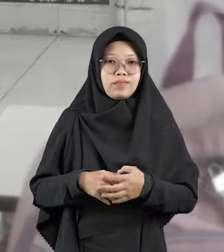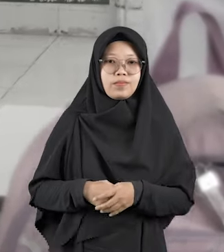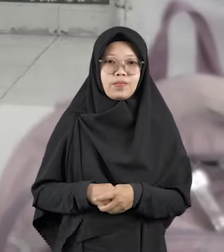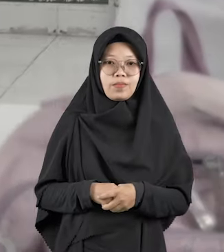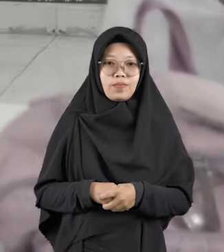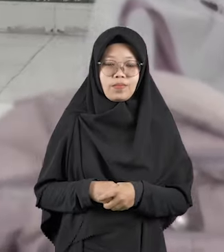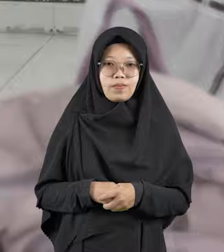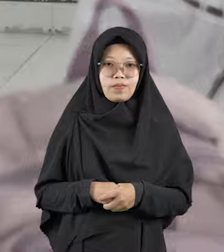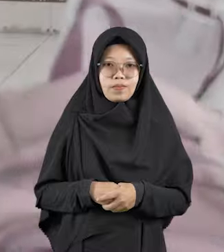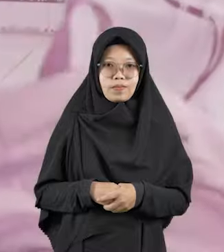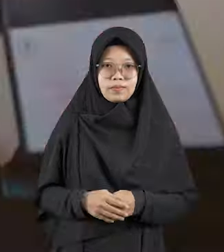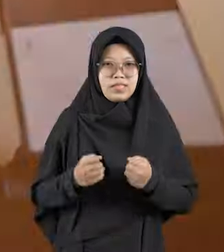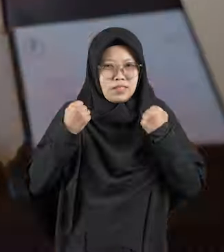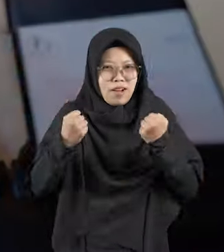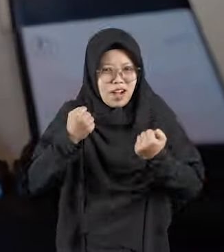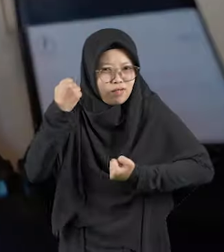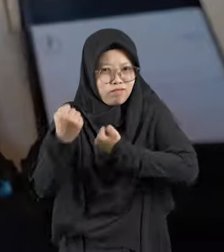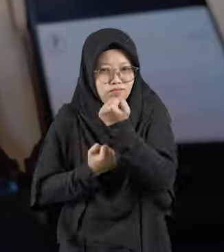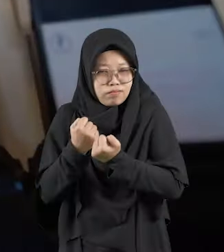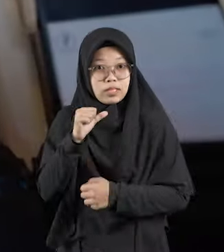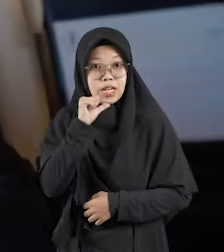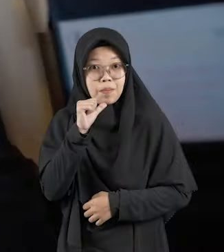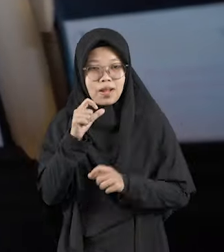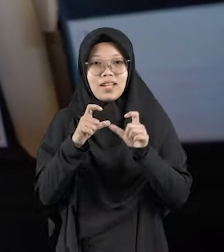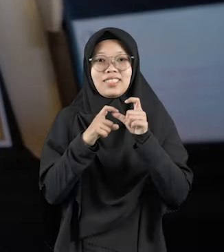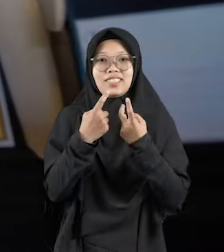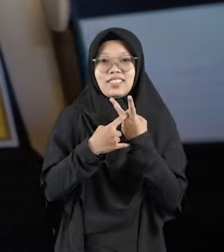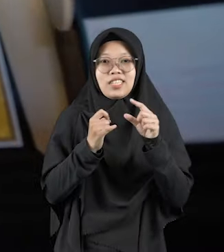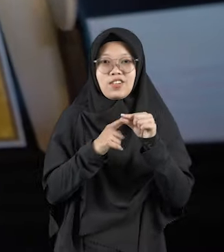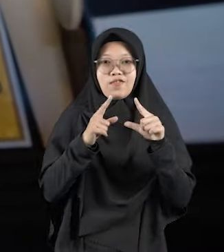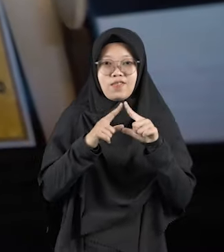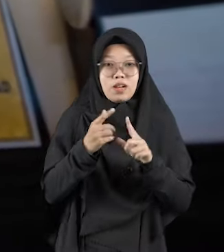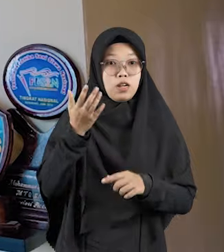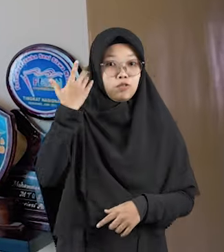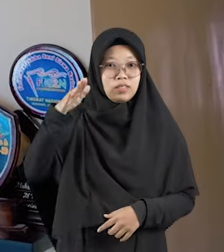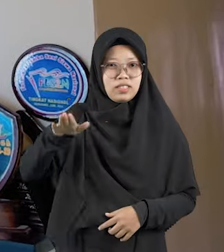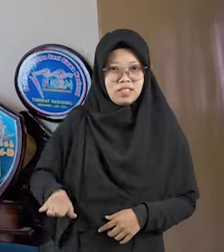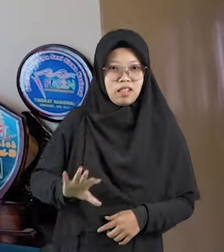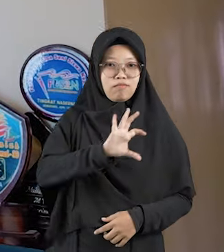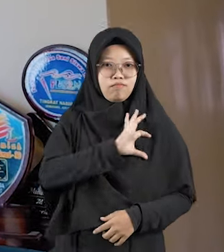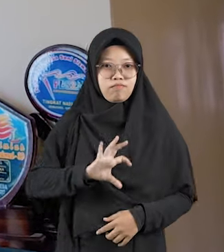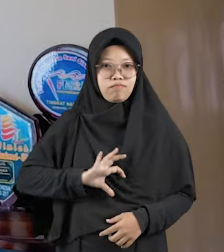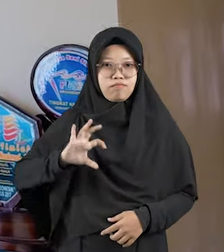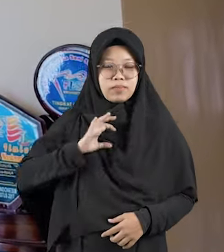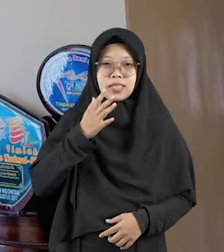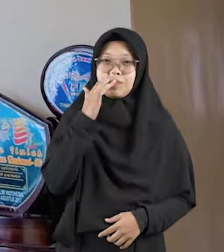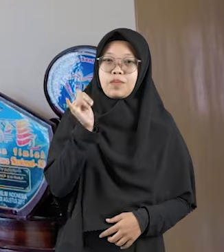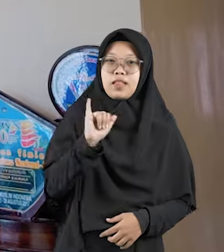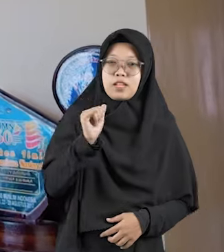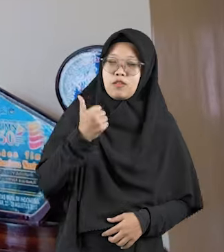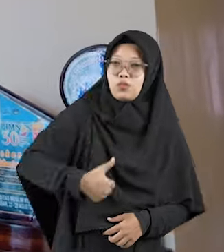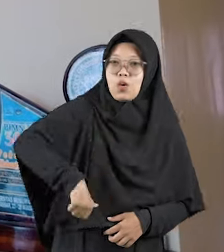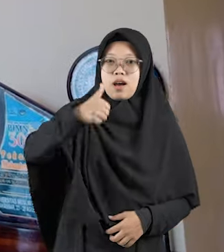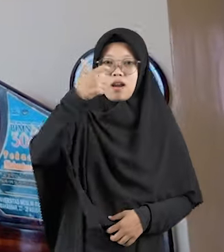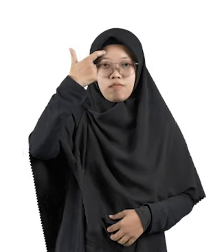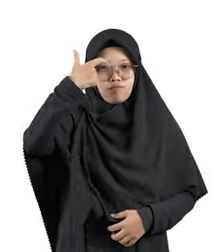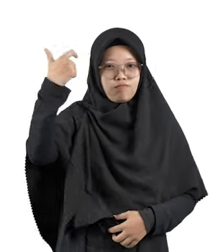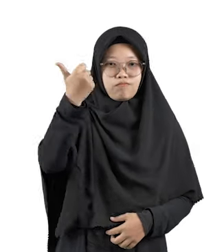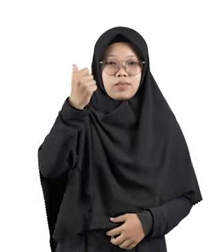mendukung potensi dirinya. Semangat juang yang dimiliki oleh Syifa membuat ia menoreh berbagai prestasi dari